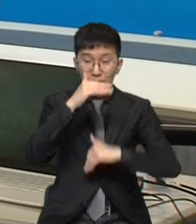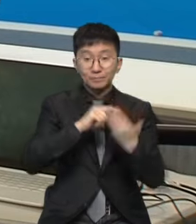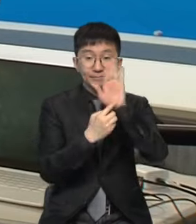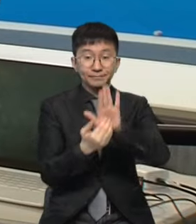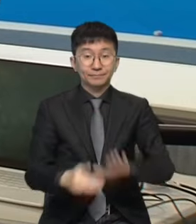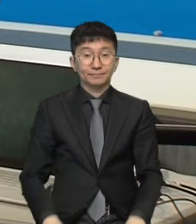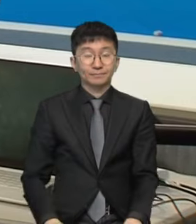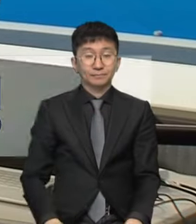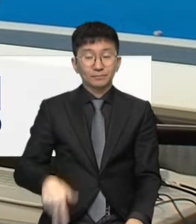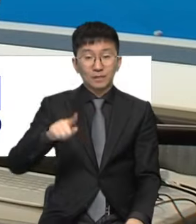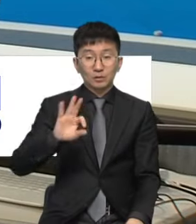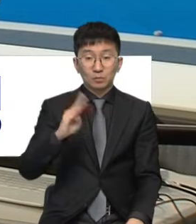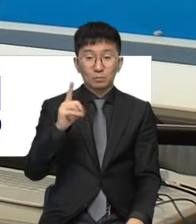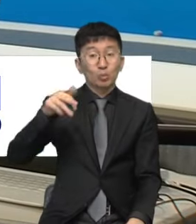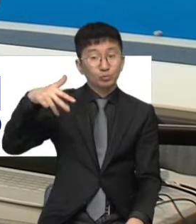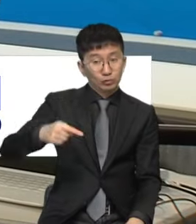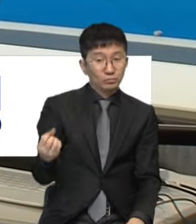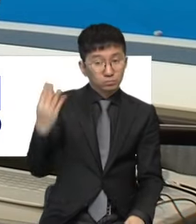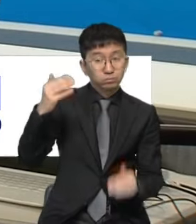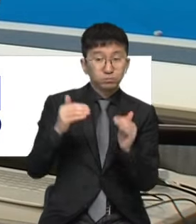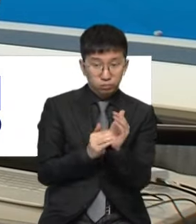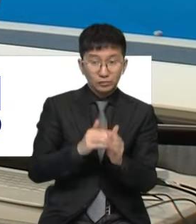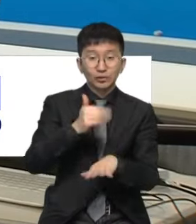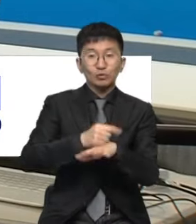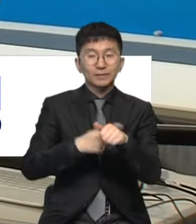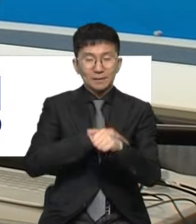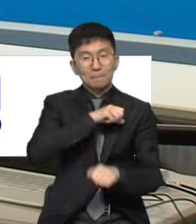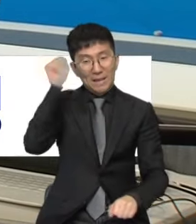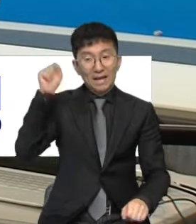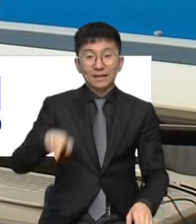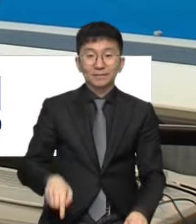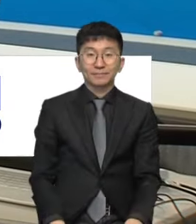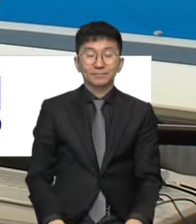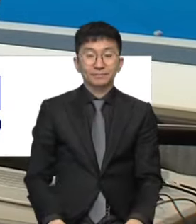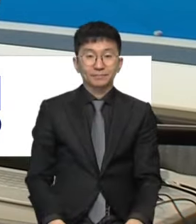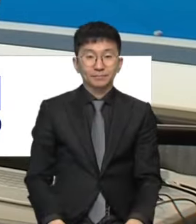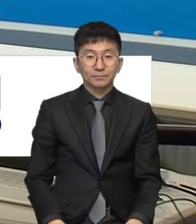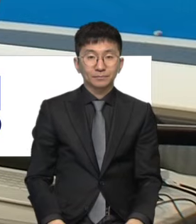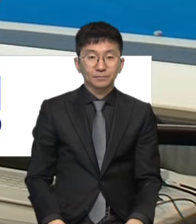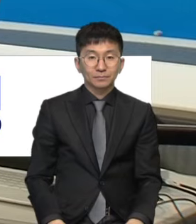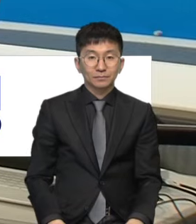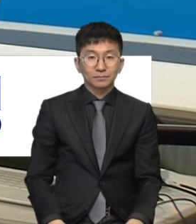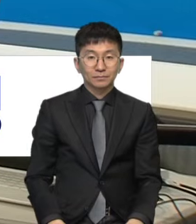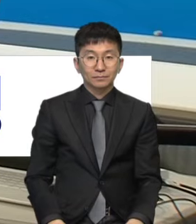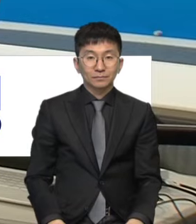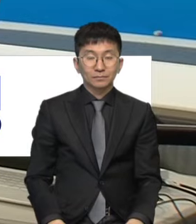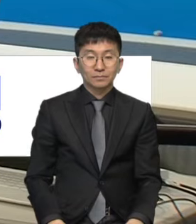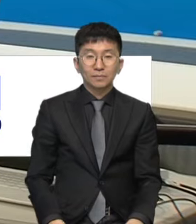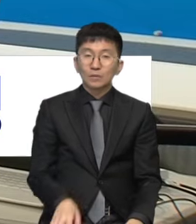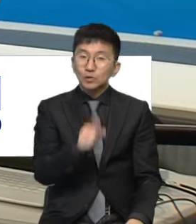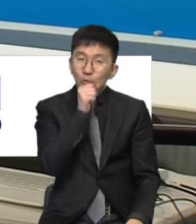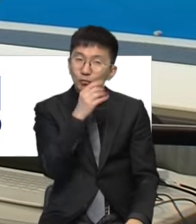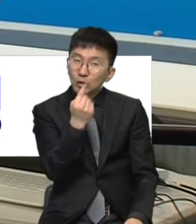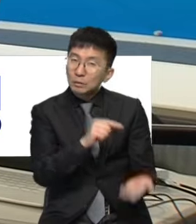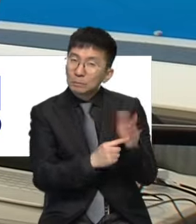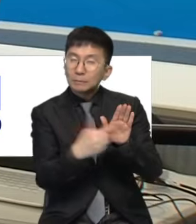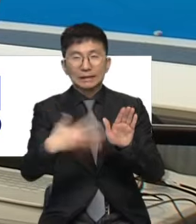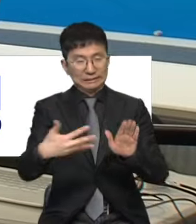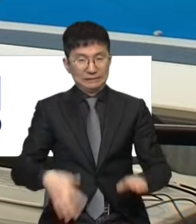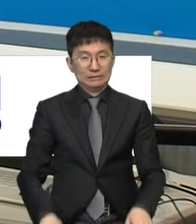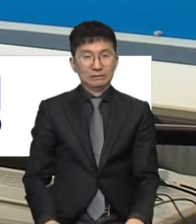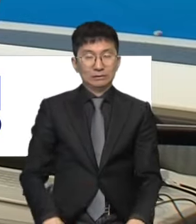발표했는데요. 정봉주 전 의원이 승리해 공천을 확정 지었습니다. 민주당 선관위가 별도로 득표율을 공개하지 않아 두